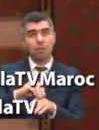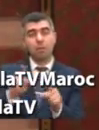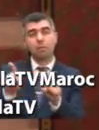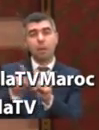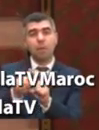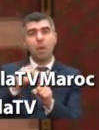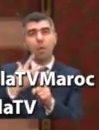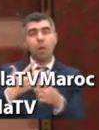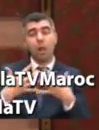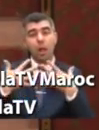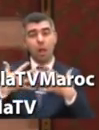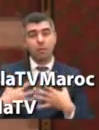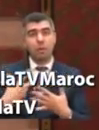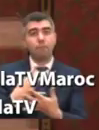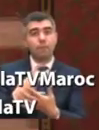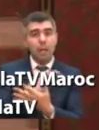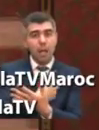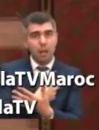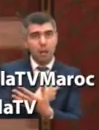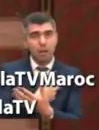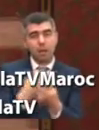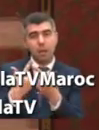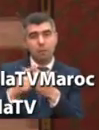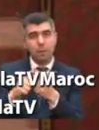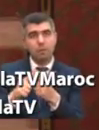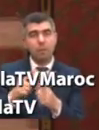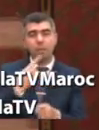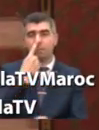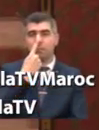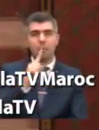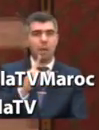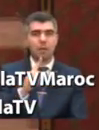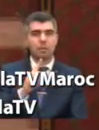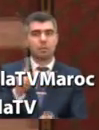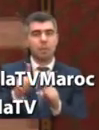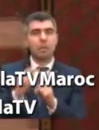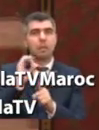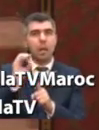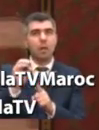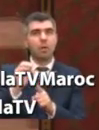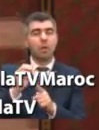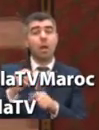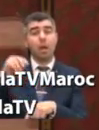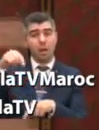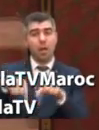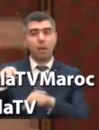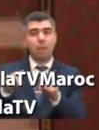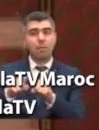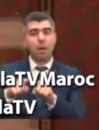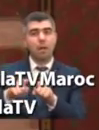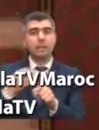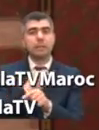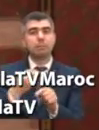لي الماتيريال باش نبدا نفتح. انا ما قلتوش عملت تروازيام نيفو، ما كنقولوش ديال الخدمات الصحيه المستوى الثالث، هذوك راه كاينه في المستشفى الجامعي.